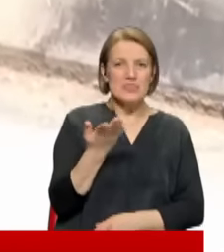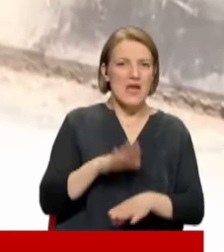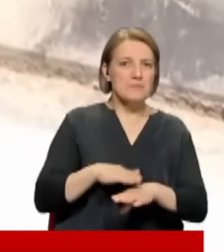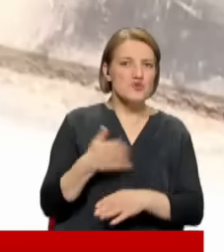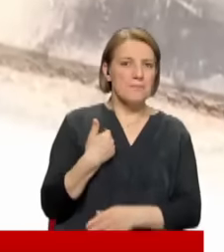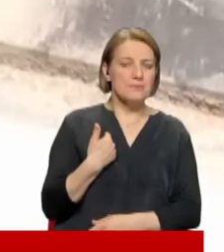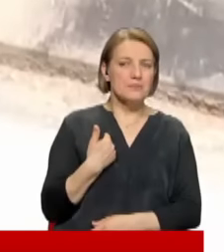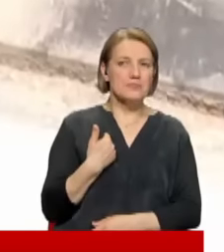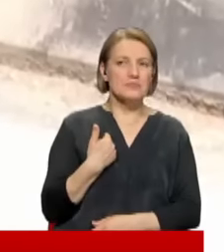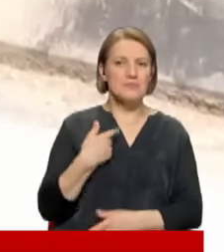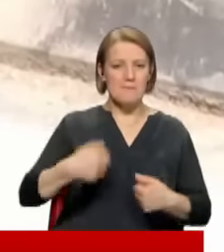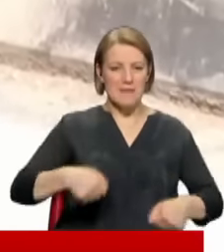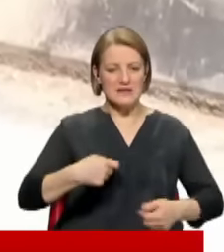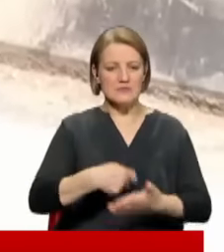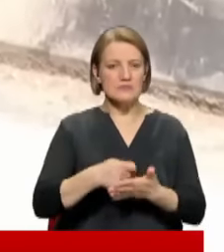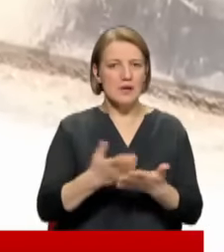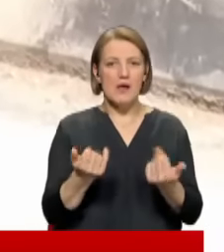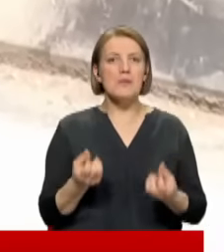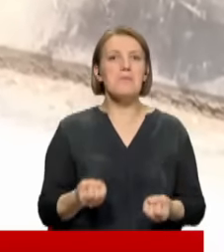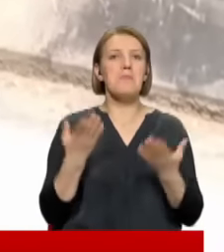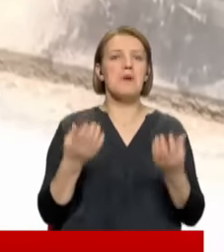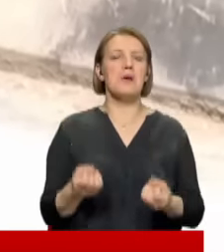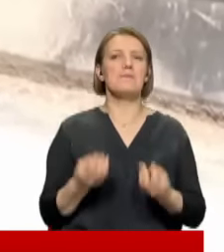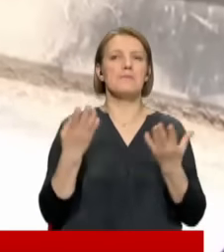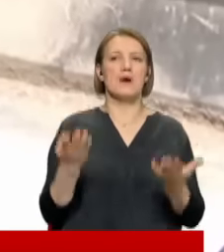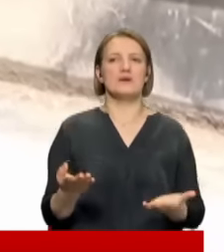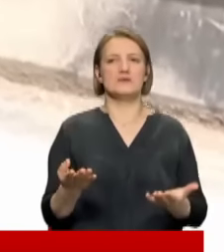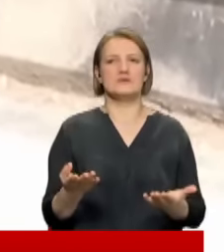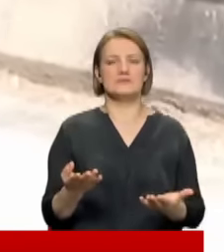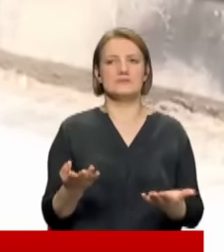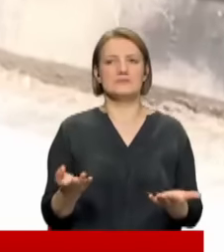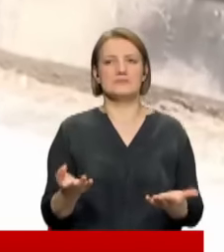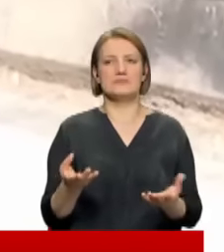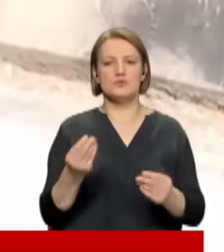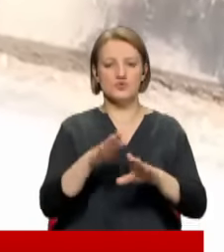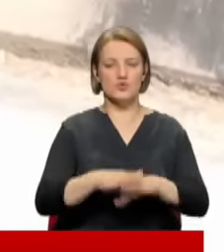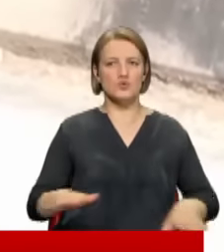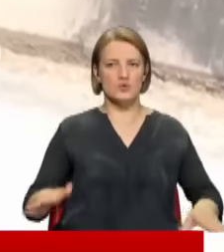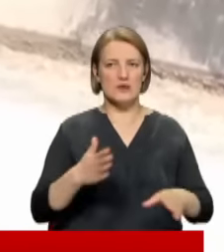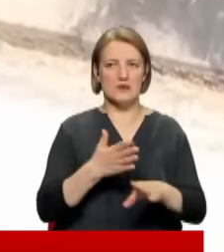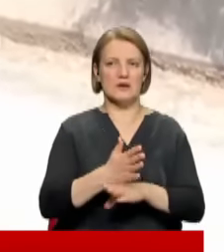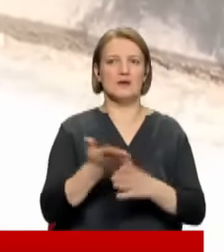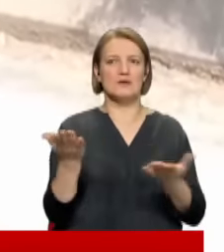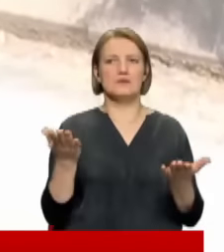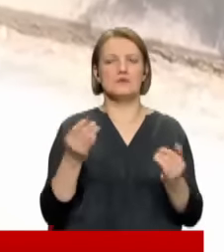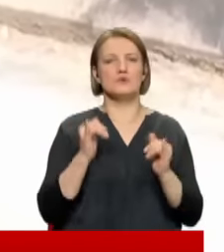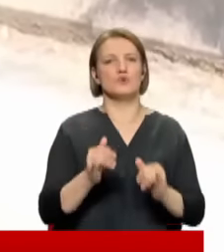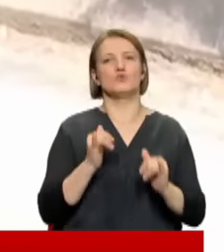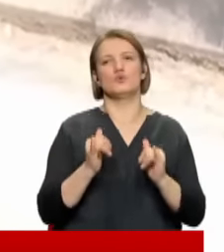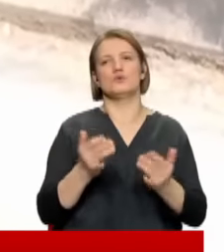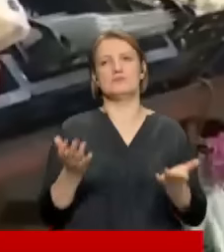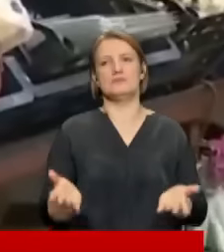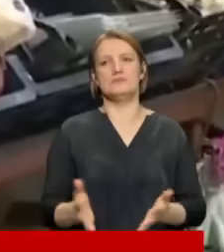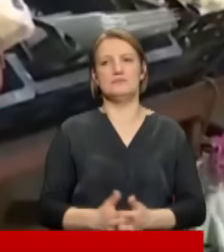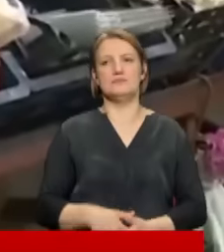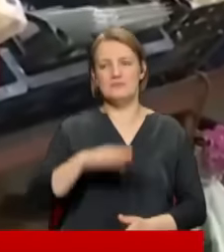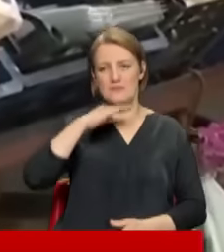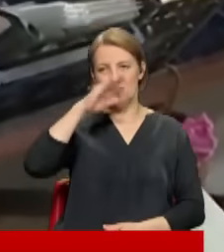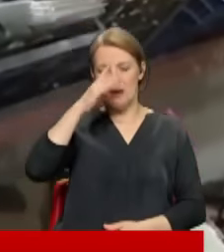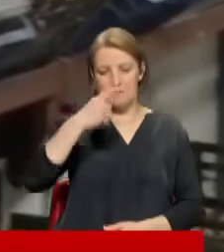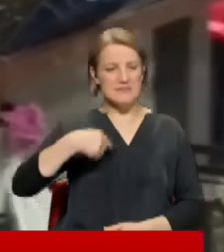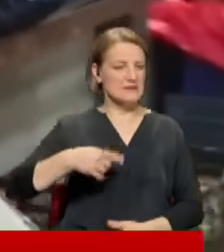yapabiliriz biz? Çarşı, pazar, hiçbir şeye yetişemiyoruz artık. Yani çoluk çocuk gerçekten halimiz perişan yani. Bayram